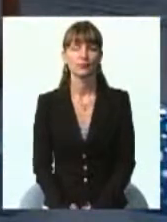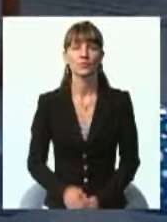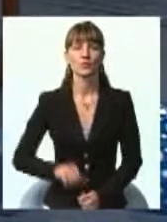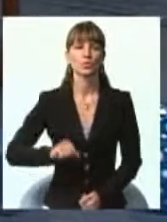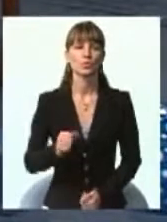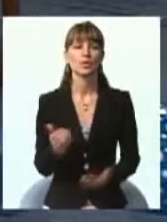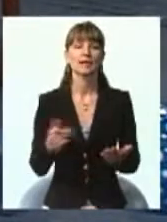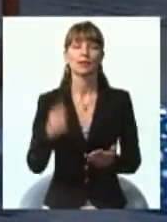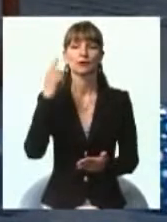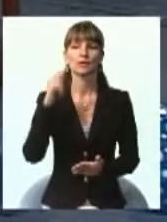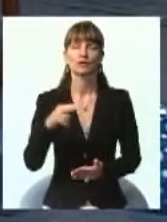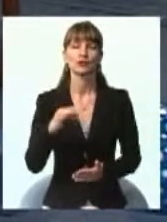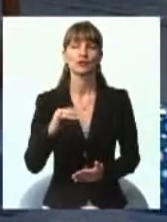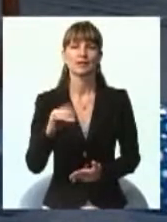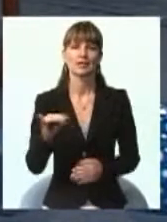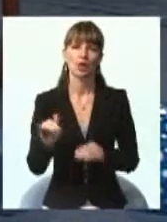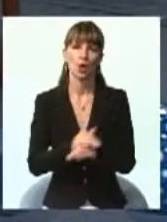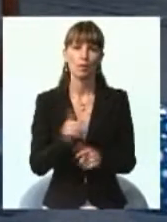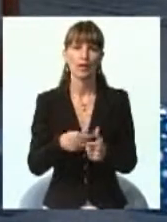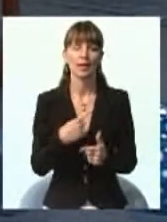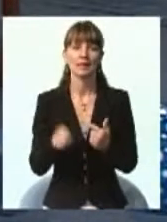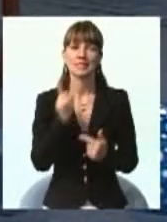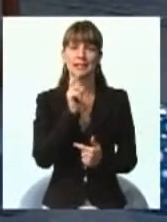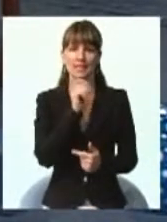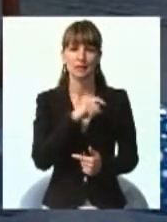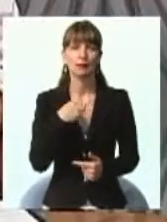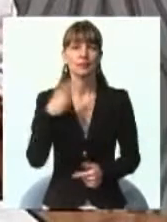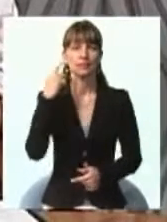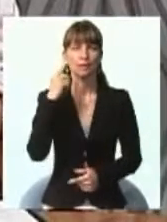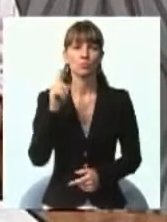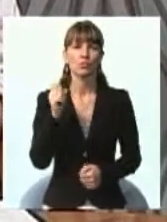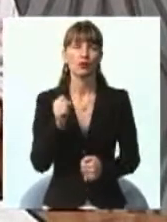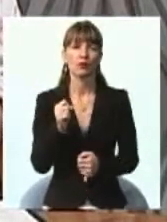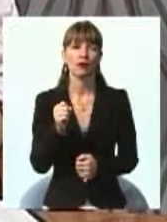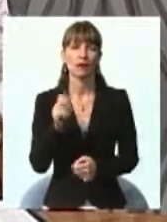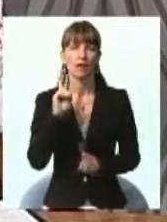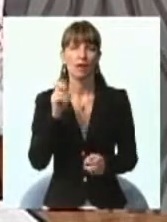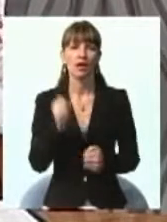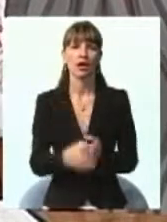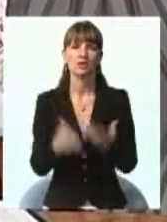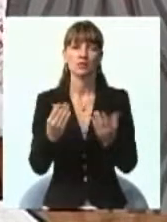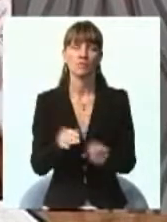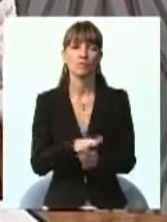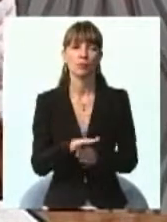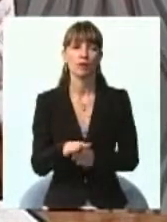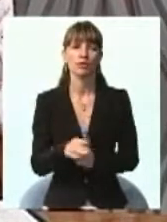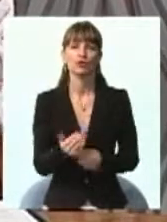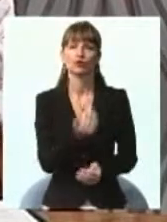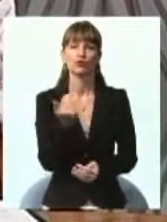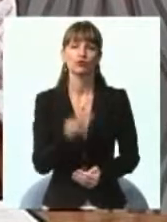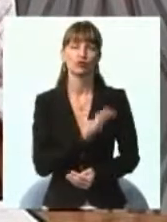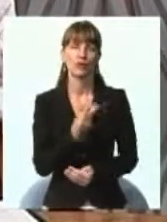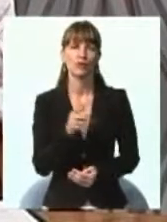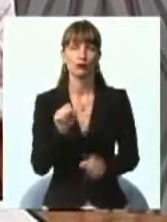Друзі, а як ви гадаєте, джини вони добрі чи злі? Бо насправді, ну знаєш, щодня виконувати чиїсь бажання, це може і набриднути, і вони можуть бути